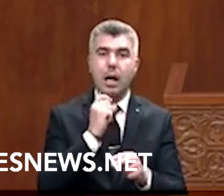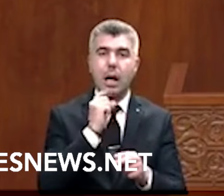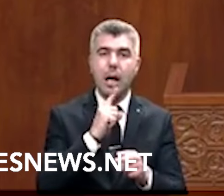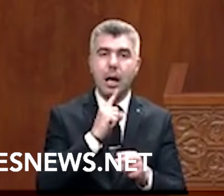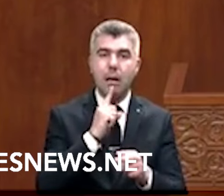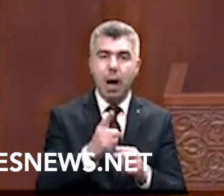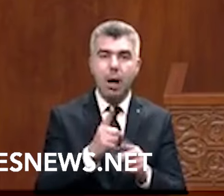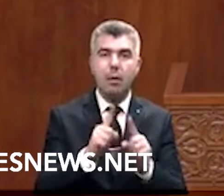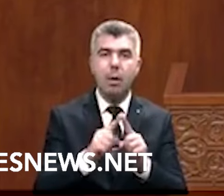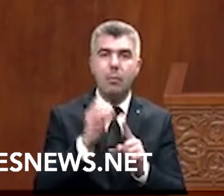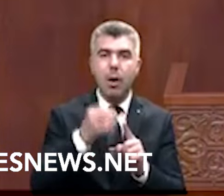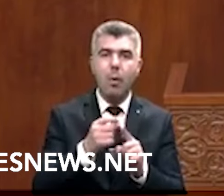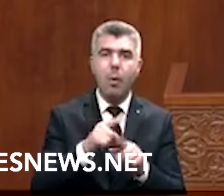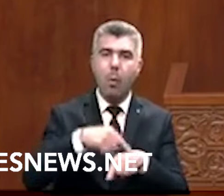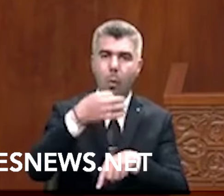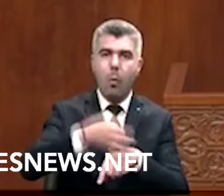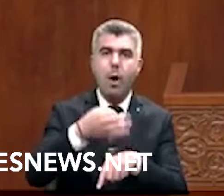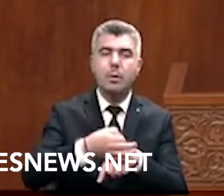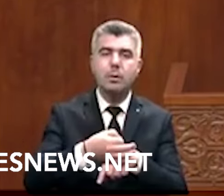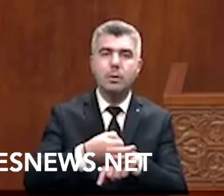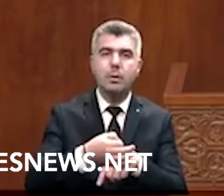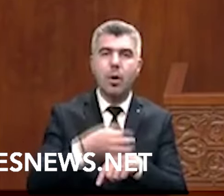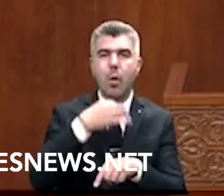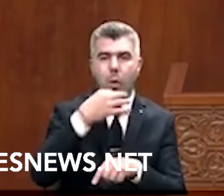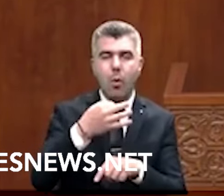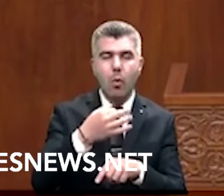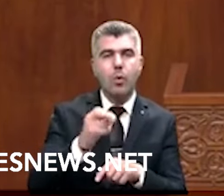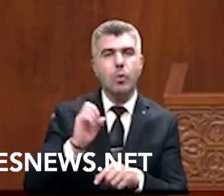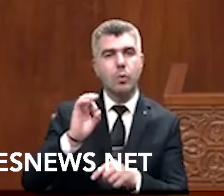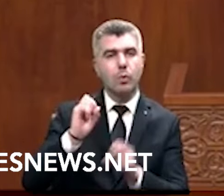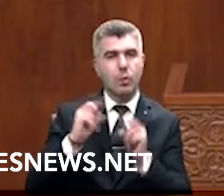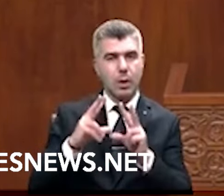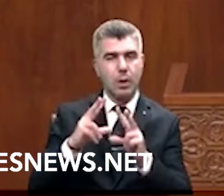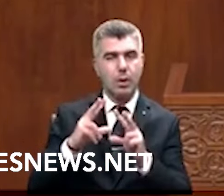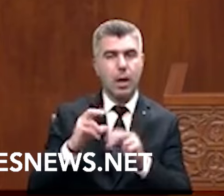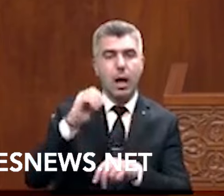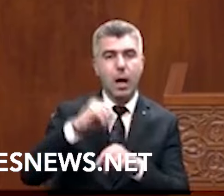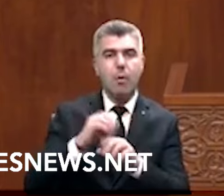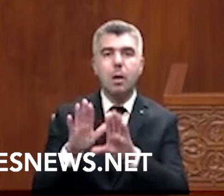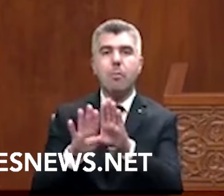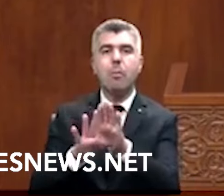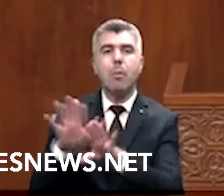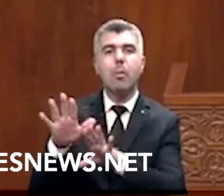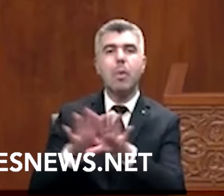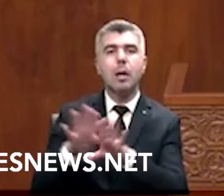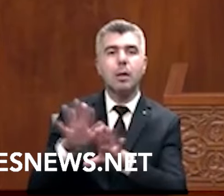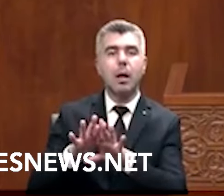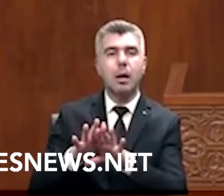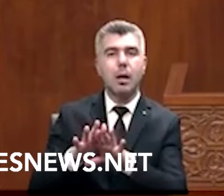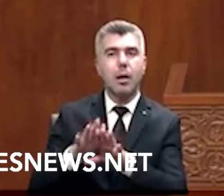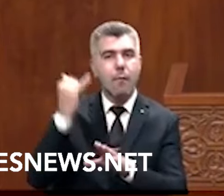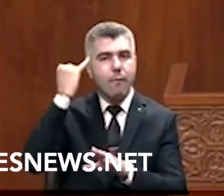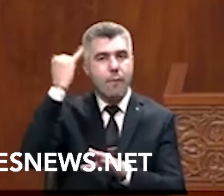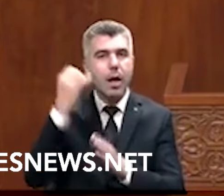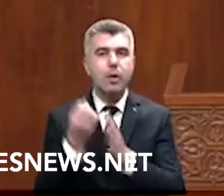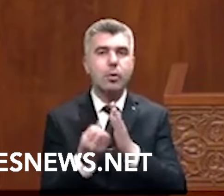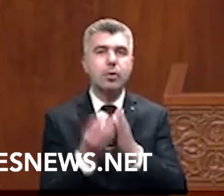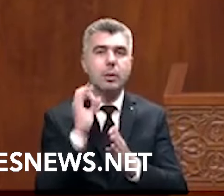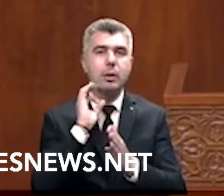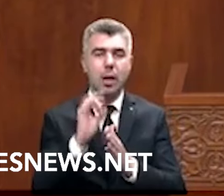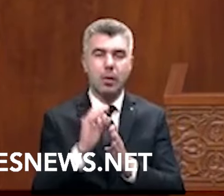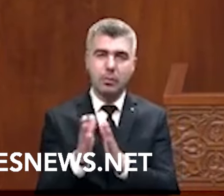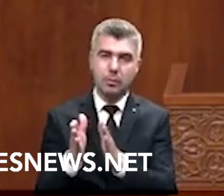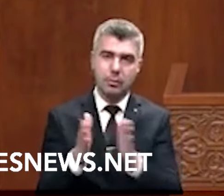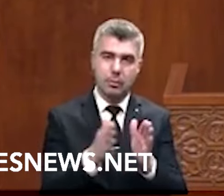بالالتزامات هي حكومه القول والفعل كما هي حكومه المبادرات وابتكار الحلول سيد